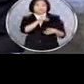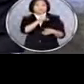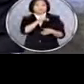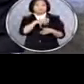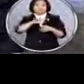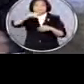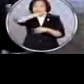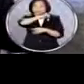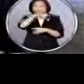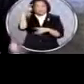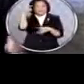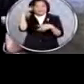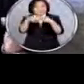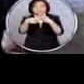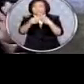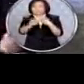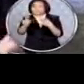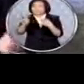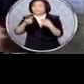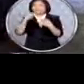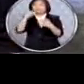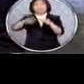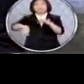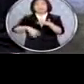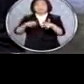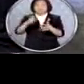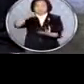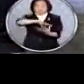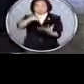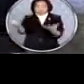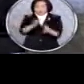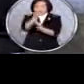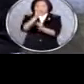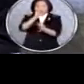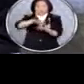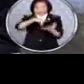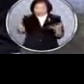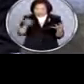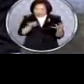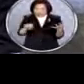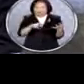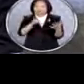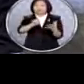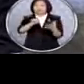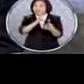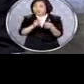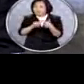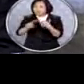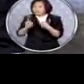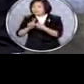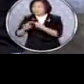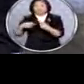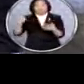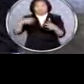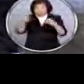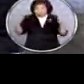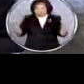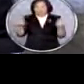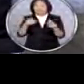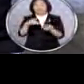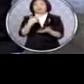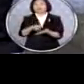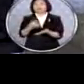湾共识只是一个百宝箱，什么东西都有，到时候我都不知道哪一个是共识，哪一个不是共识。而我